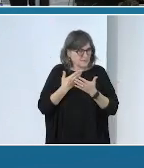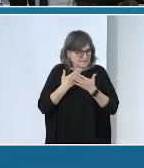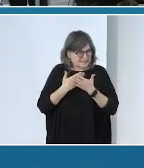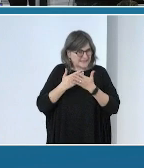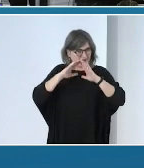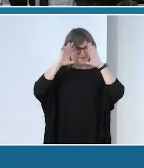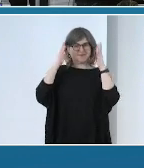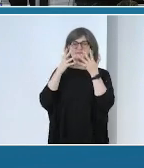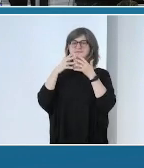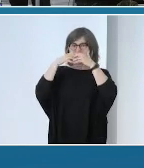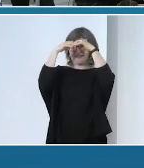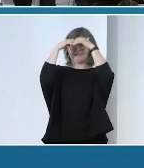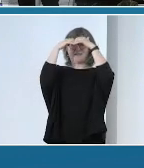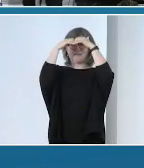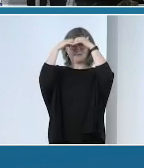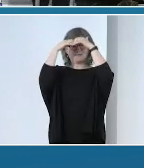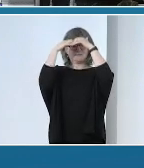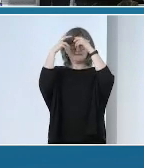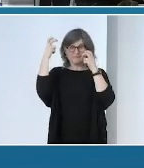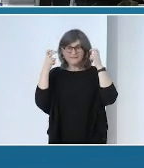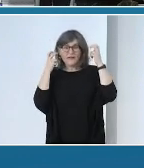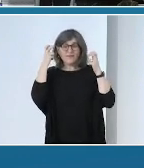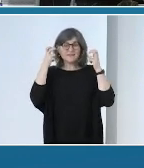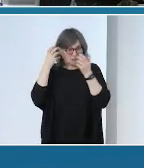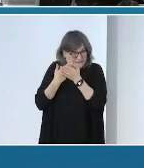Et donc, tout ça, c'est vraiment